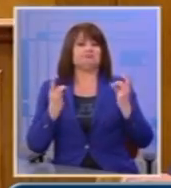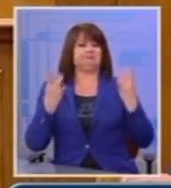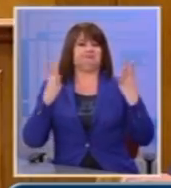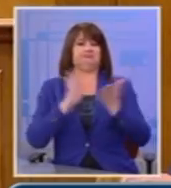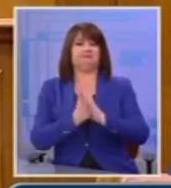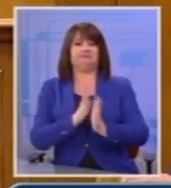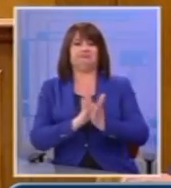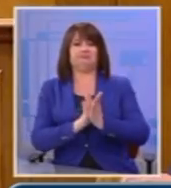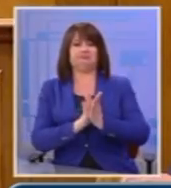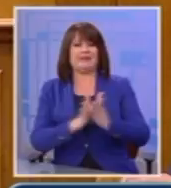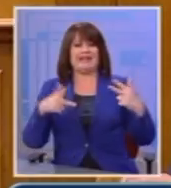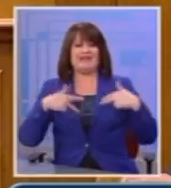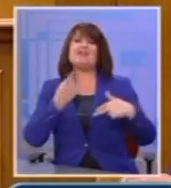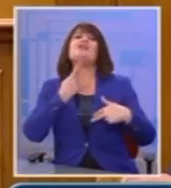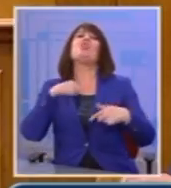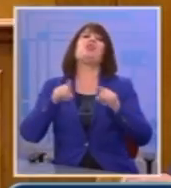από μια μη αρεστή κυβέρνηση,